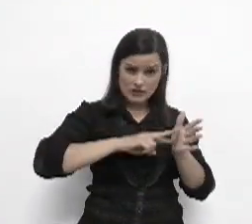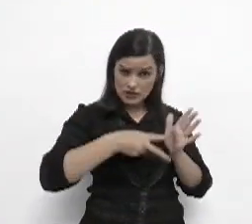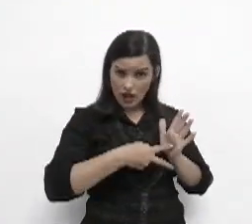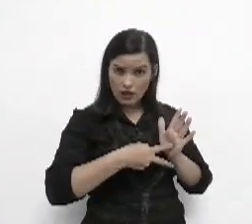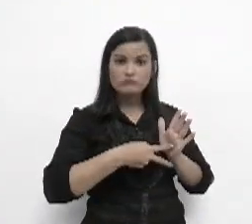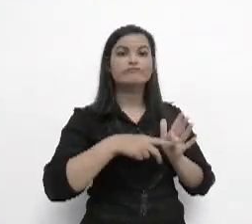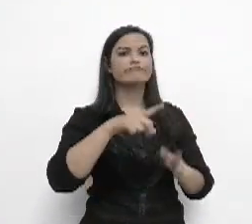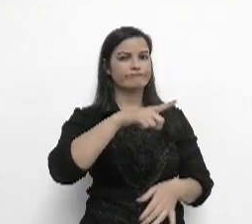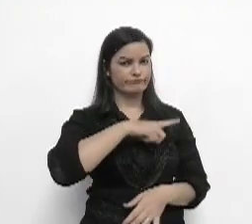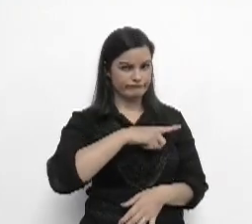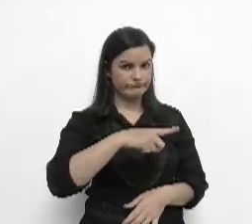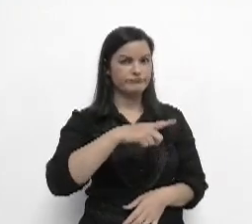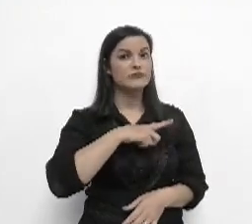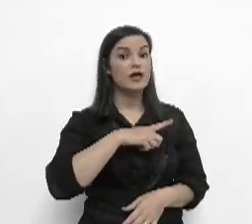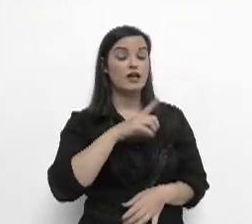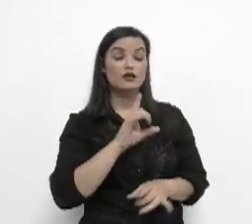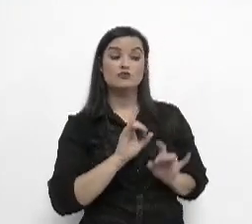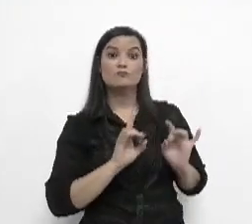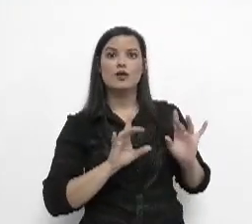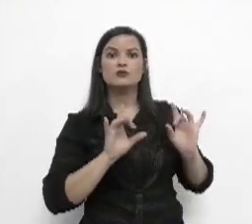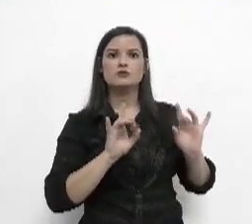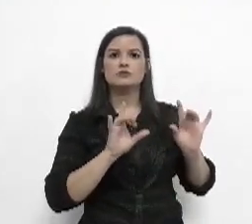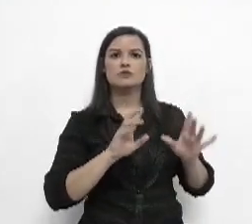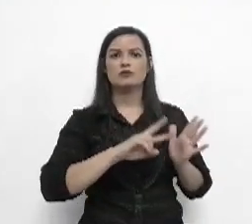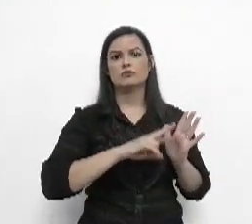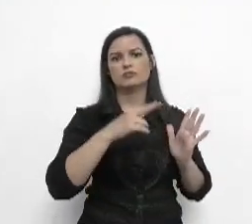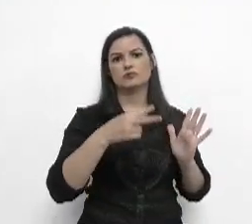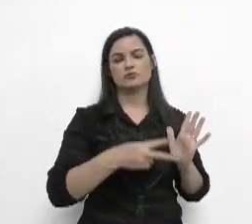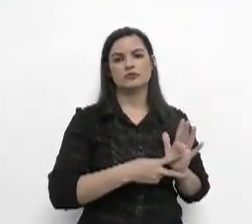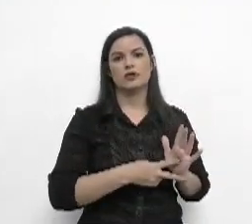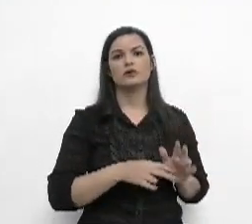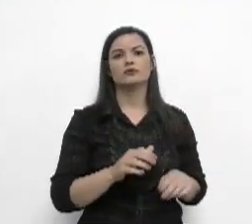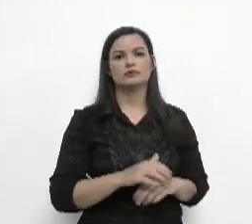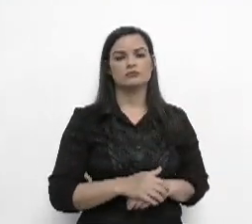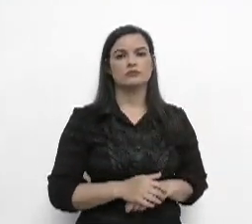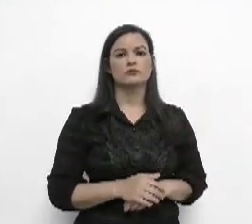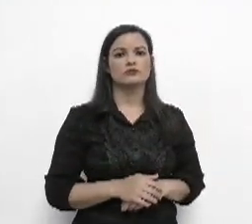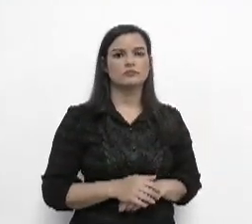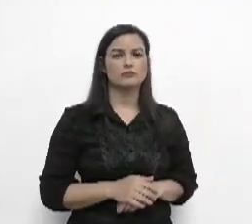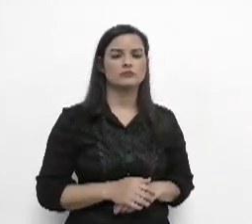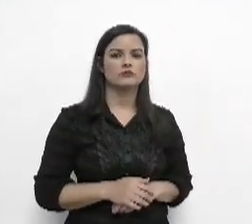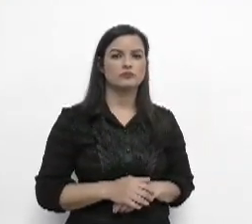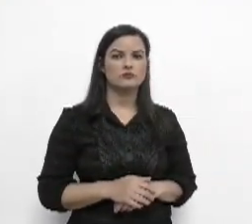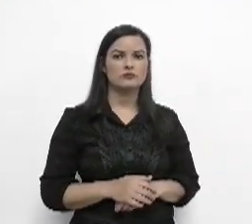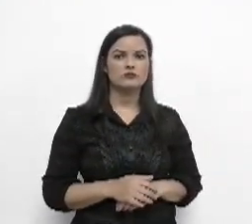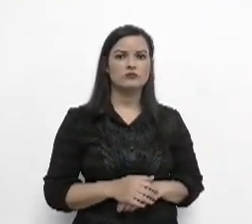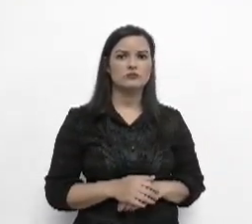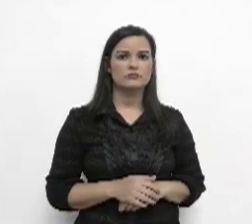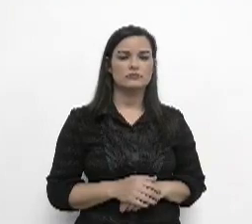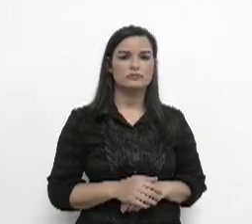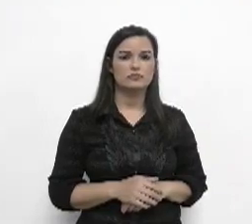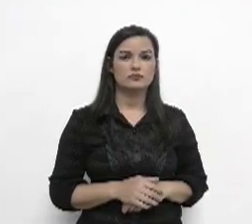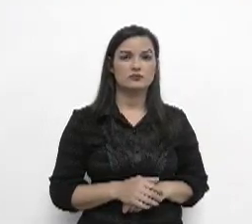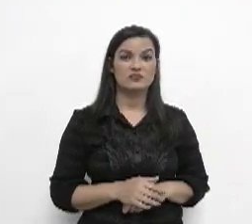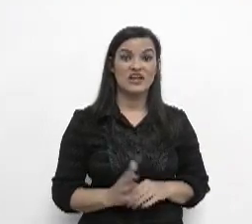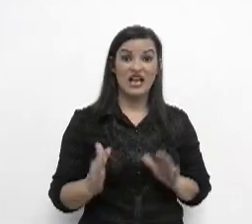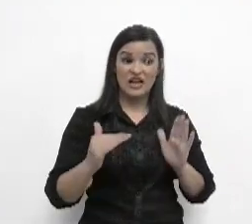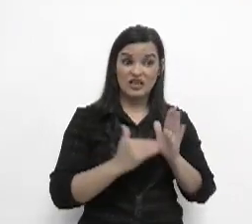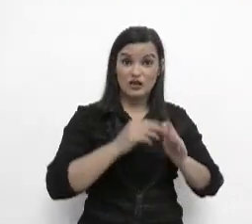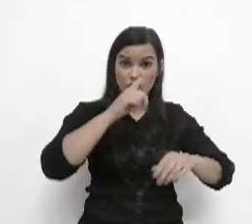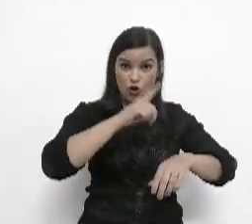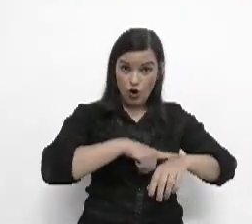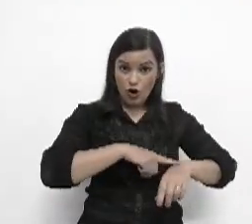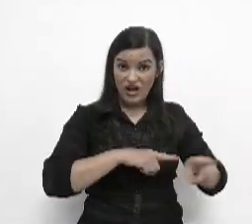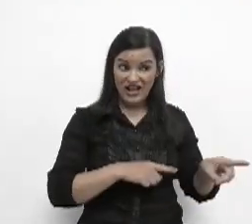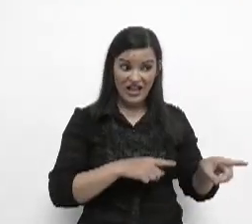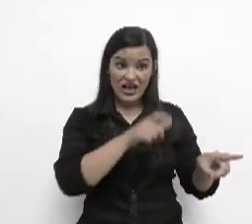específico, especial na vida de Saulo através dessa obra nele? 지금까지 사울은 예수님을 알지 못합니다. Até nesse momento, nesse instante,